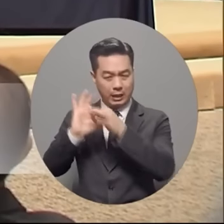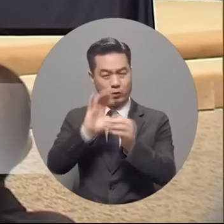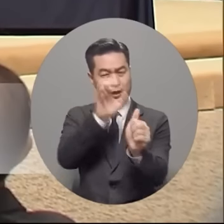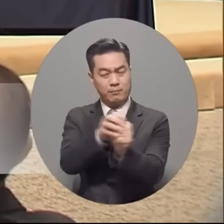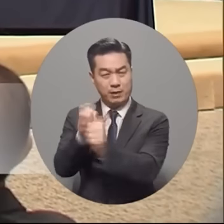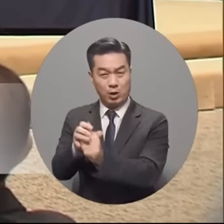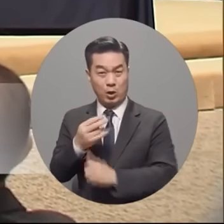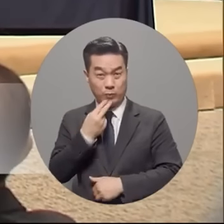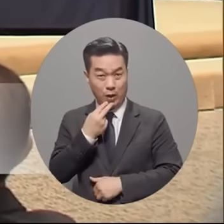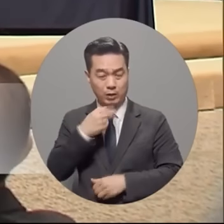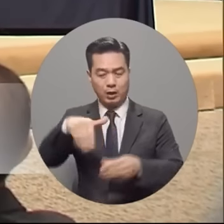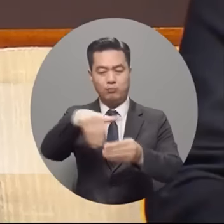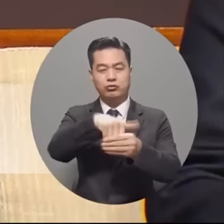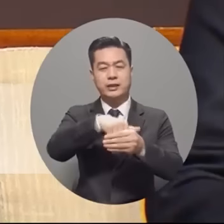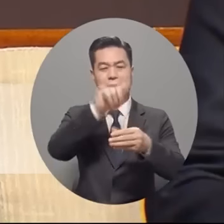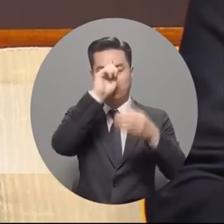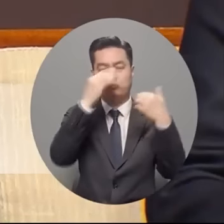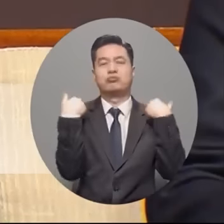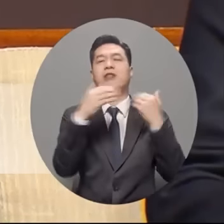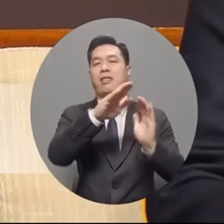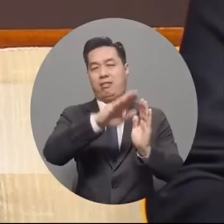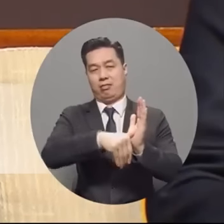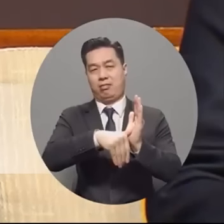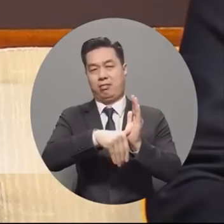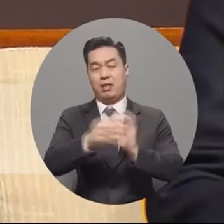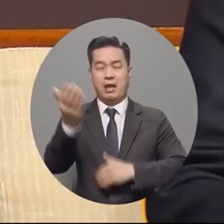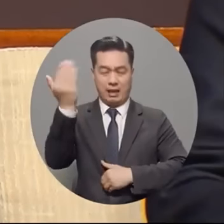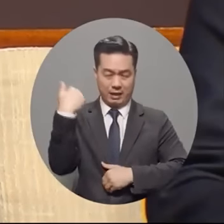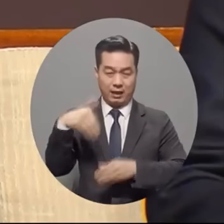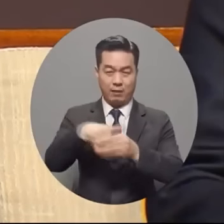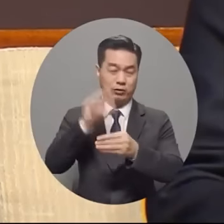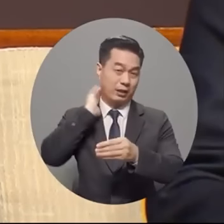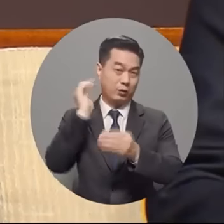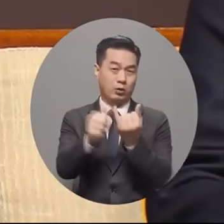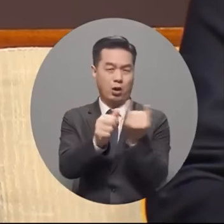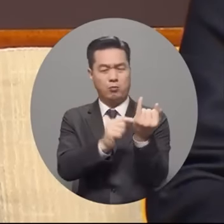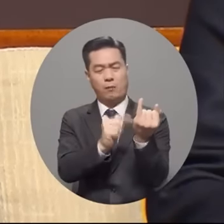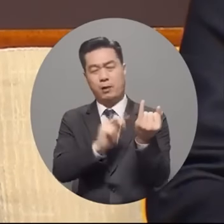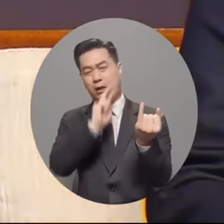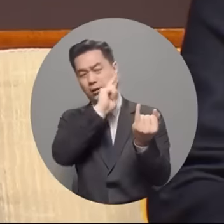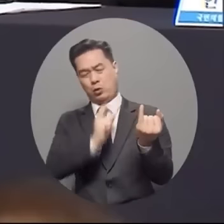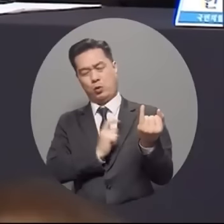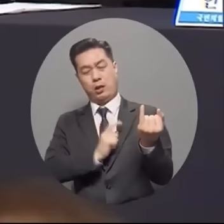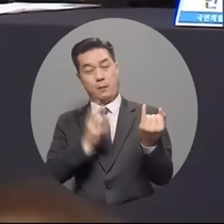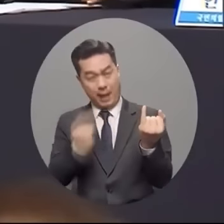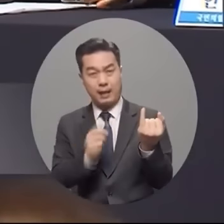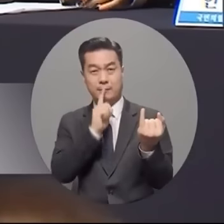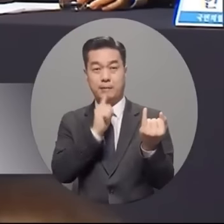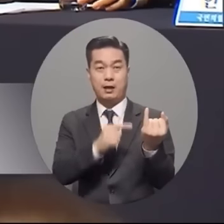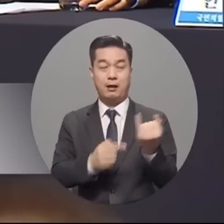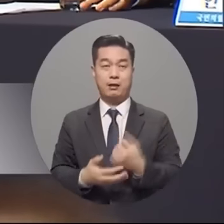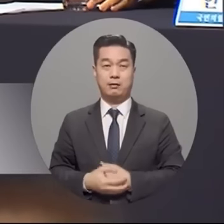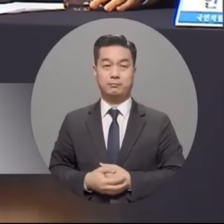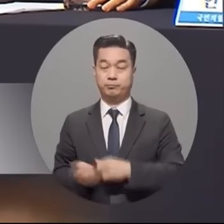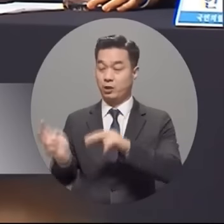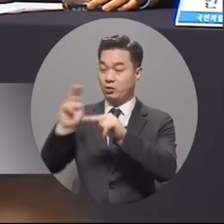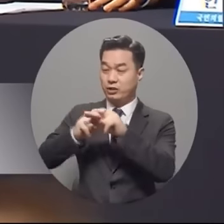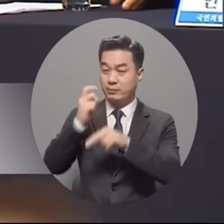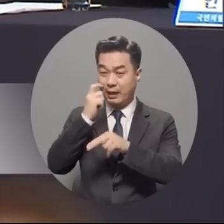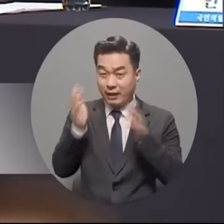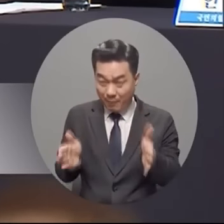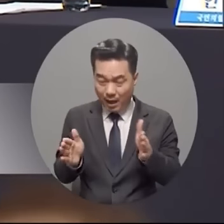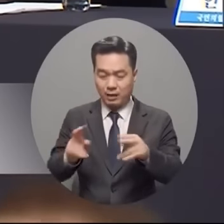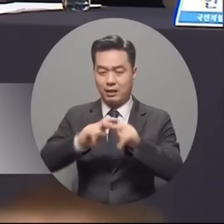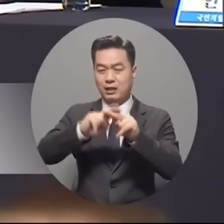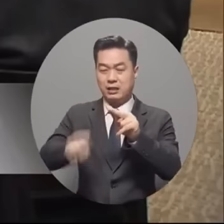건 문재인 정부였다 영부인 의혹이 훨씬 많았다고 했습니다 취임 한달도 안 사퇴를 요구한